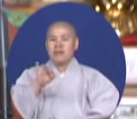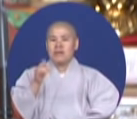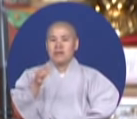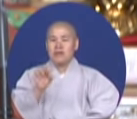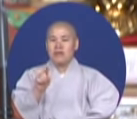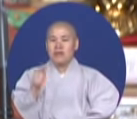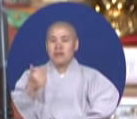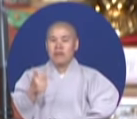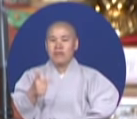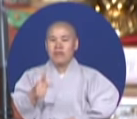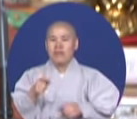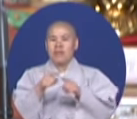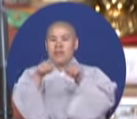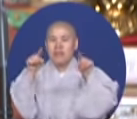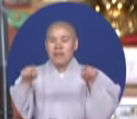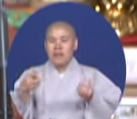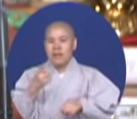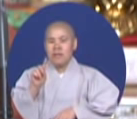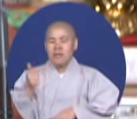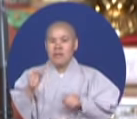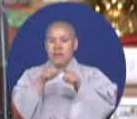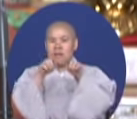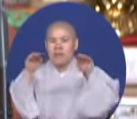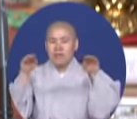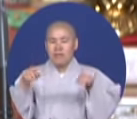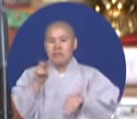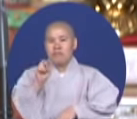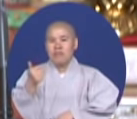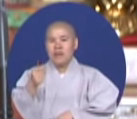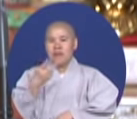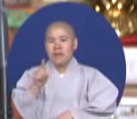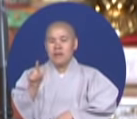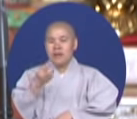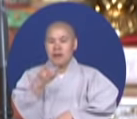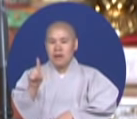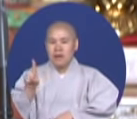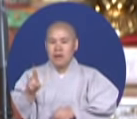단이라는 건 만다라인데, 만다라. 만다라라는 것은